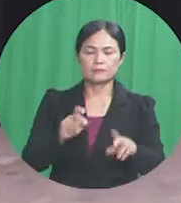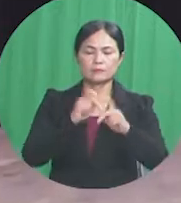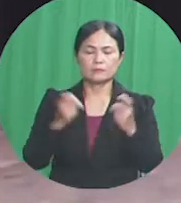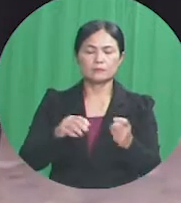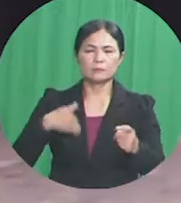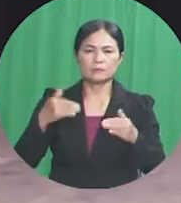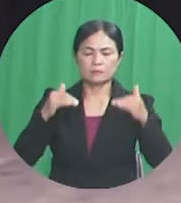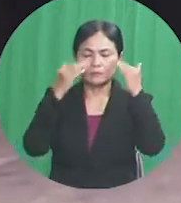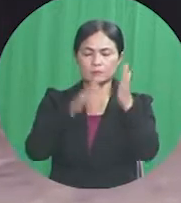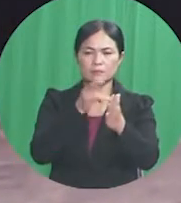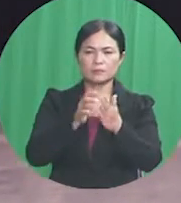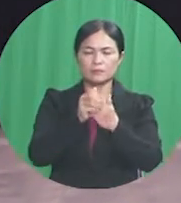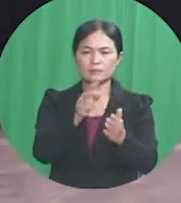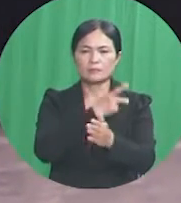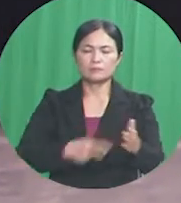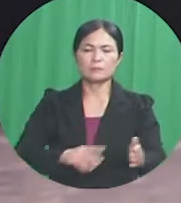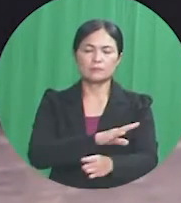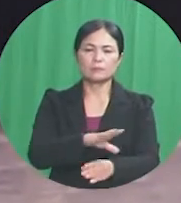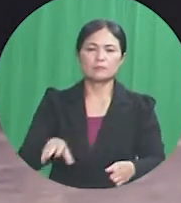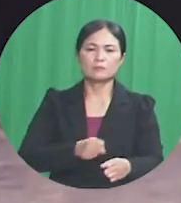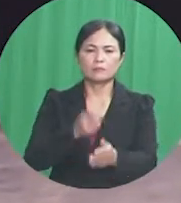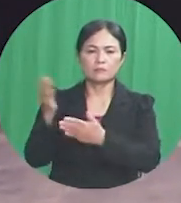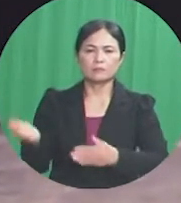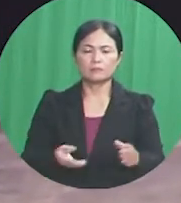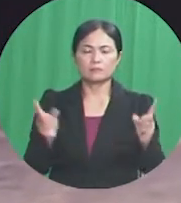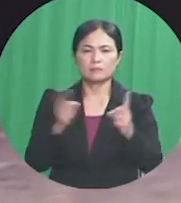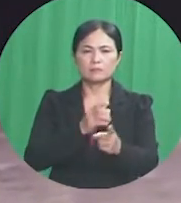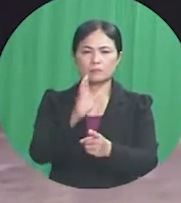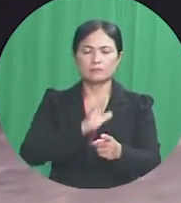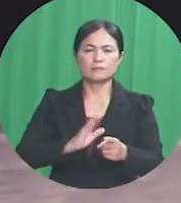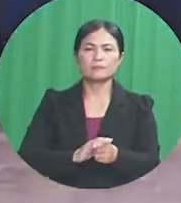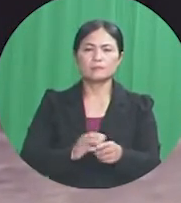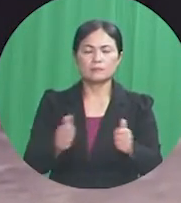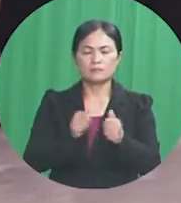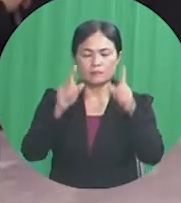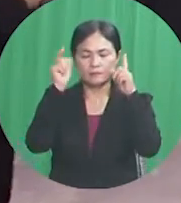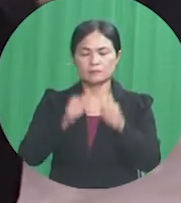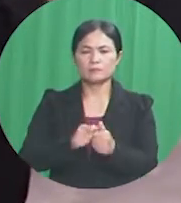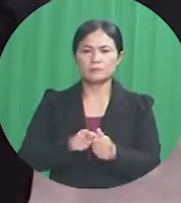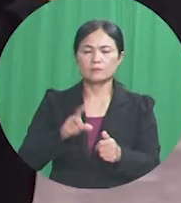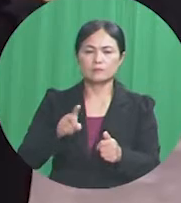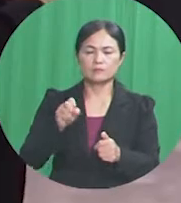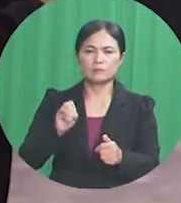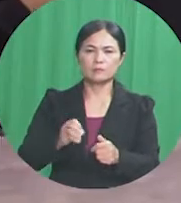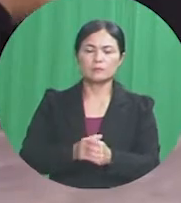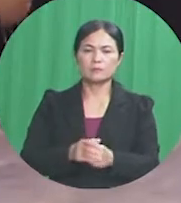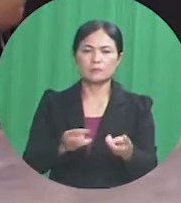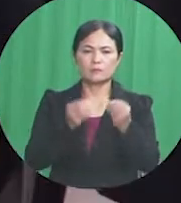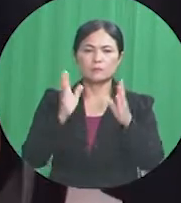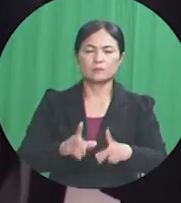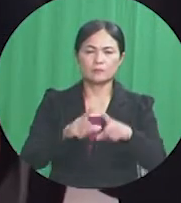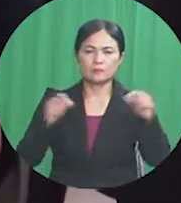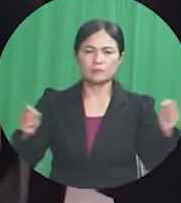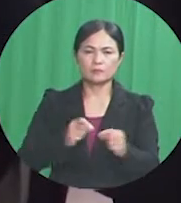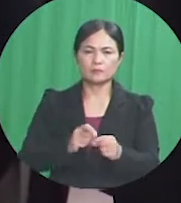តិភូជាន់ខ្ពស់រាជរដ្ឋាភិបាលកម្ពុជាបានអញ្ជើញចូលជួបសម្ដែងការគួសមជាមួយនឹងឯកឧត្តមឃីស៊ីដាហ្វូមីអូនាយករដ្ឋមន្ត្រី